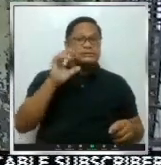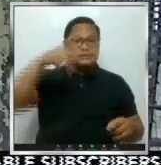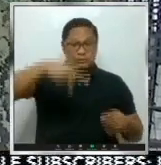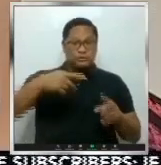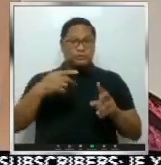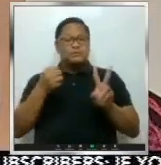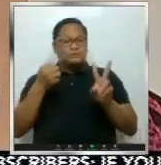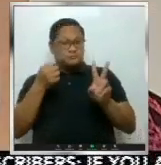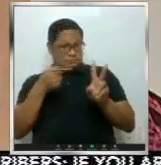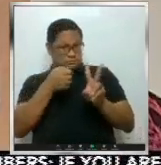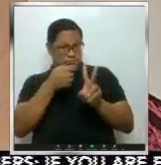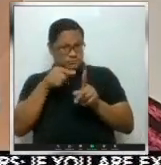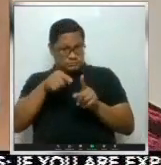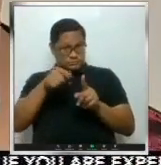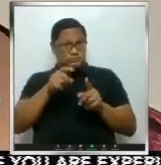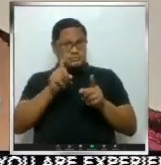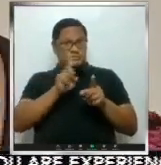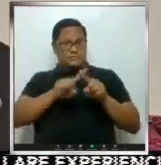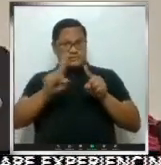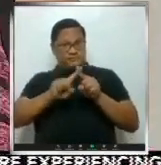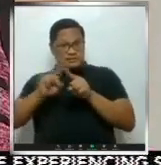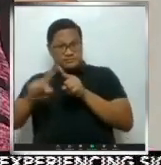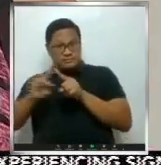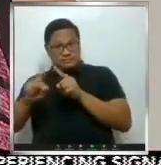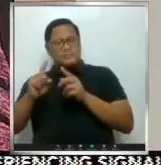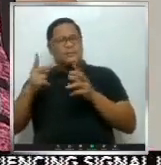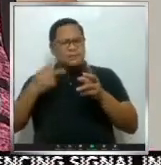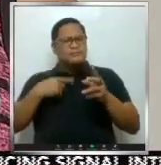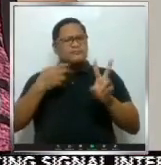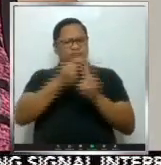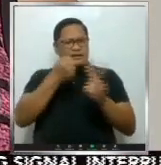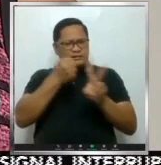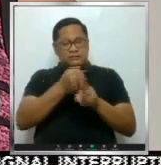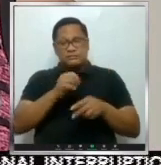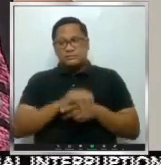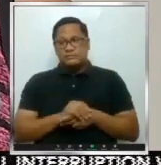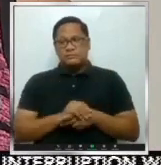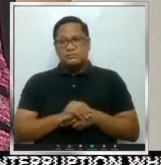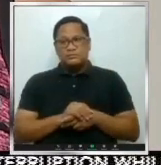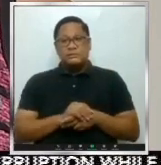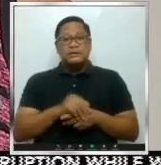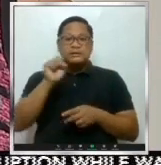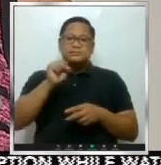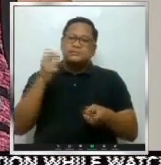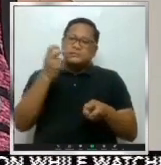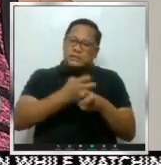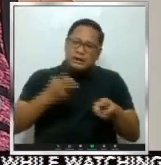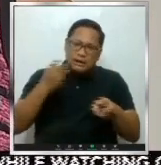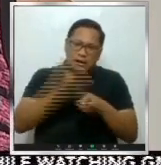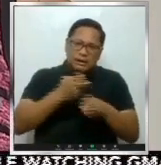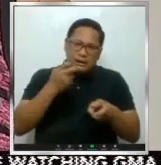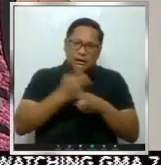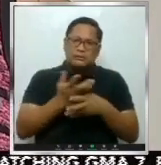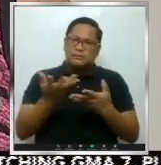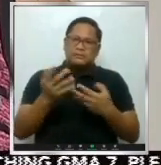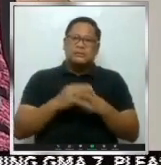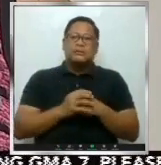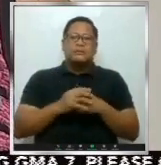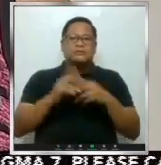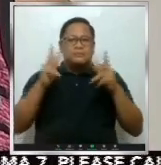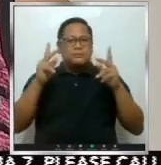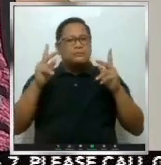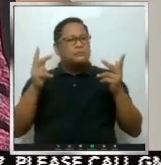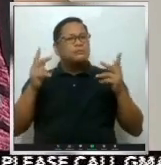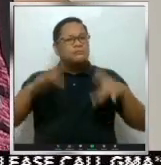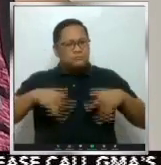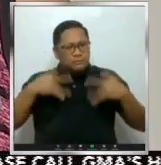napakaraming larawan ng mga batang posibleng raw niyang biktima. Sa hirap po lang ng buhay, gusto ko lang po talaga umuwi, makita yung mag-ina ko